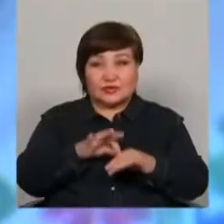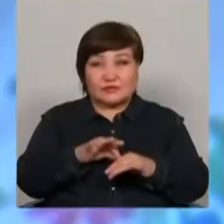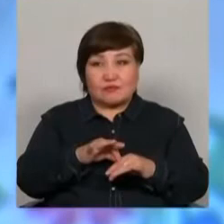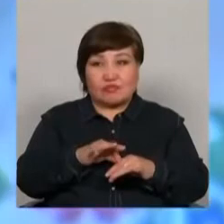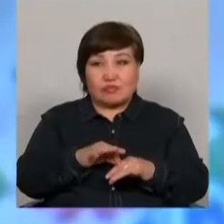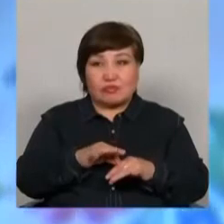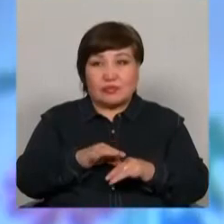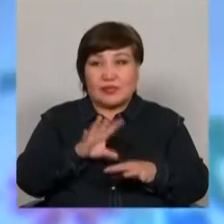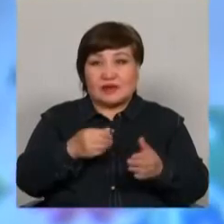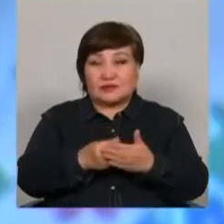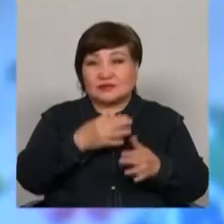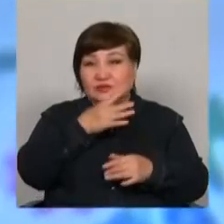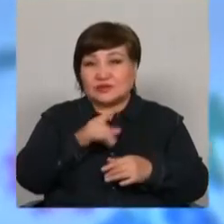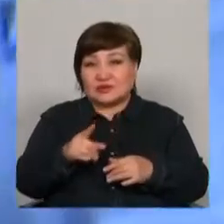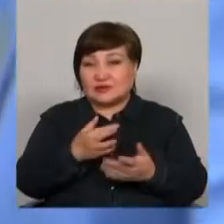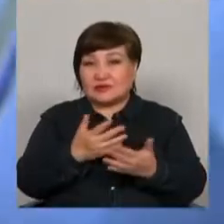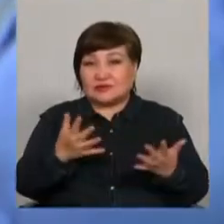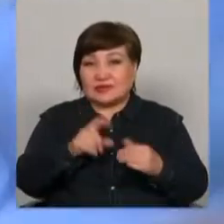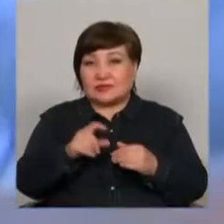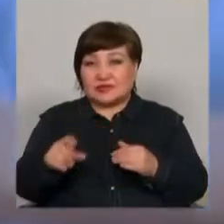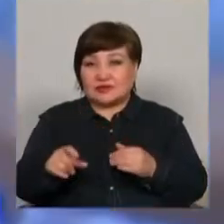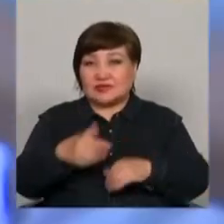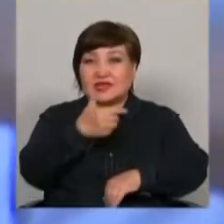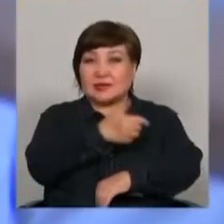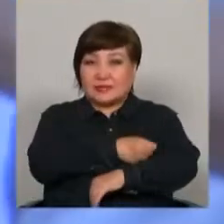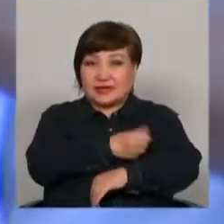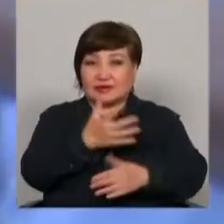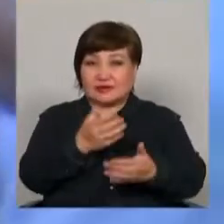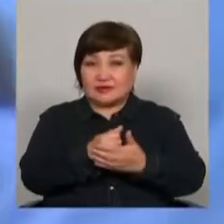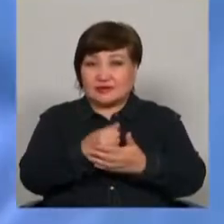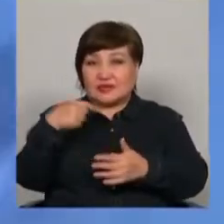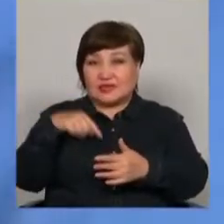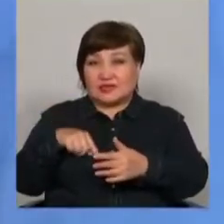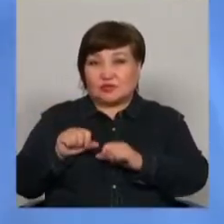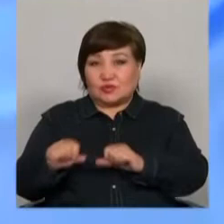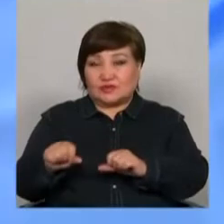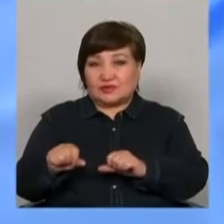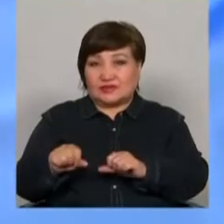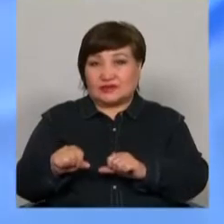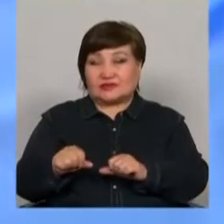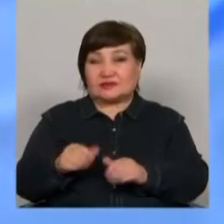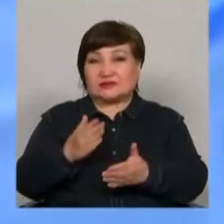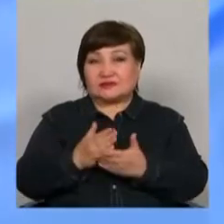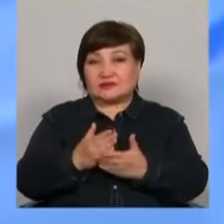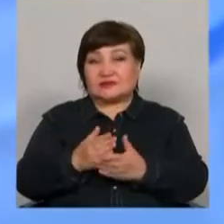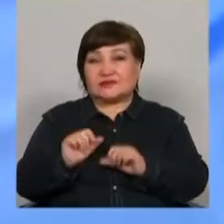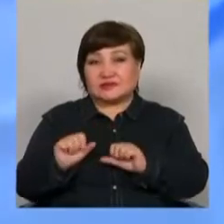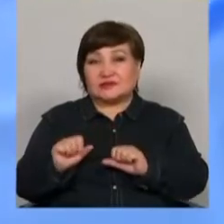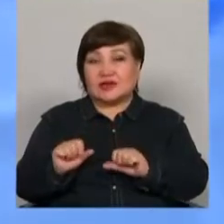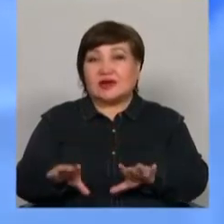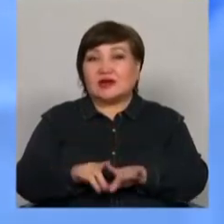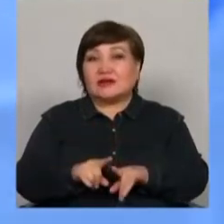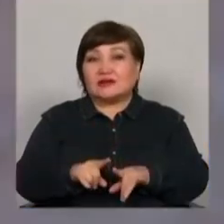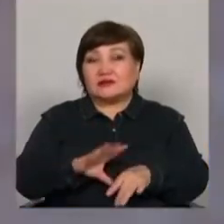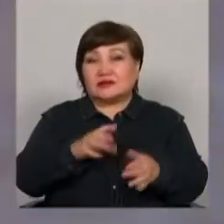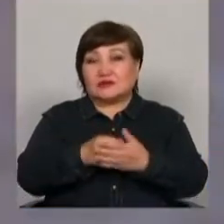уақытпен біраз адамдар бізде халық екпе алды. Иммунитет ақпараттандырды ағзалары. Одан кейін де ауырғандары